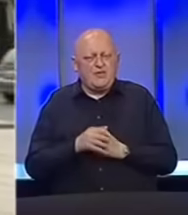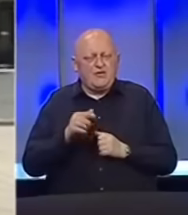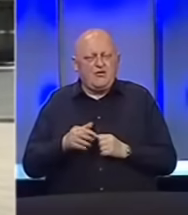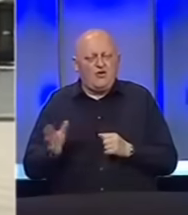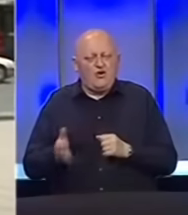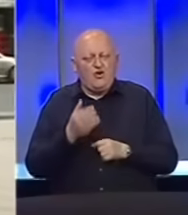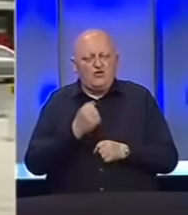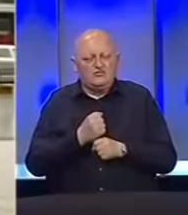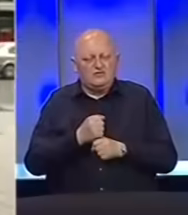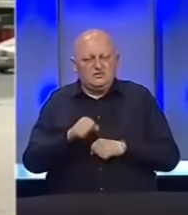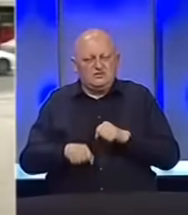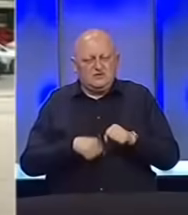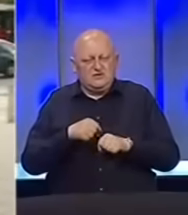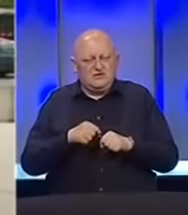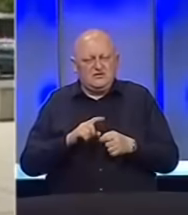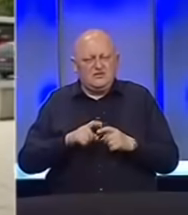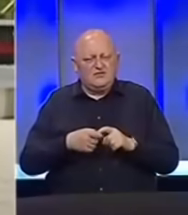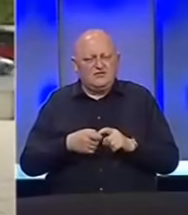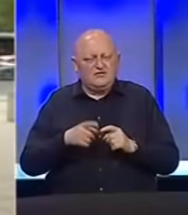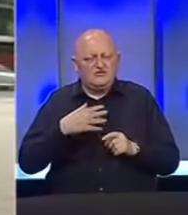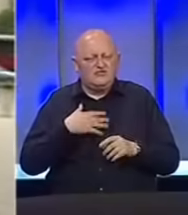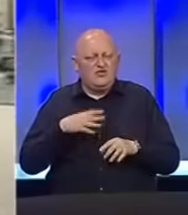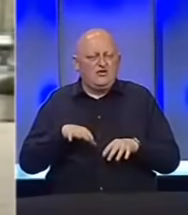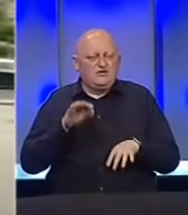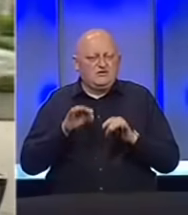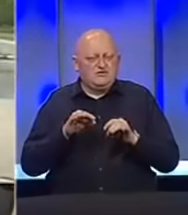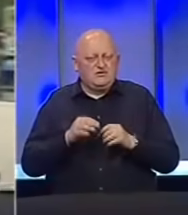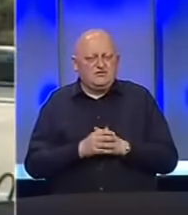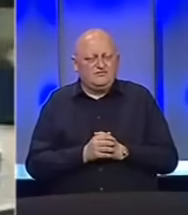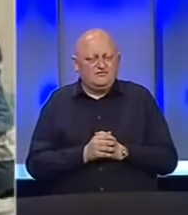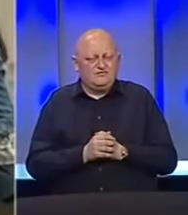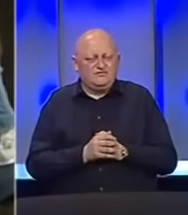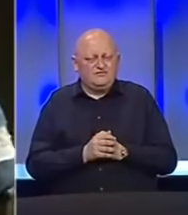Odlazak na posao biciklom stvar je i mog izbora.